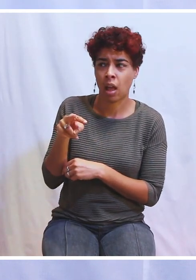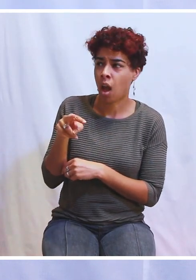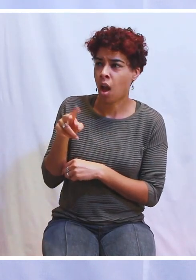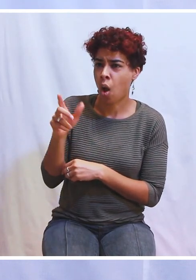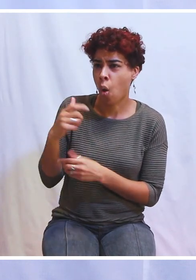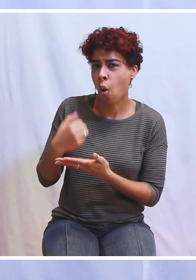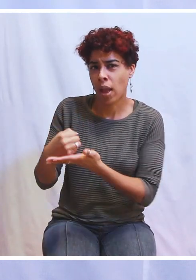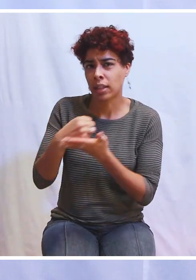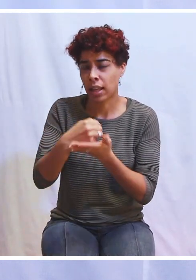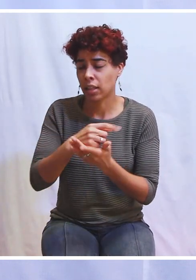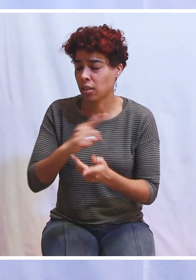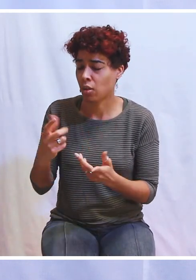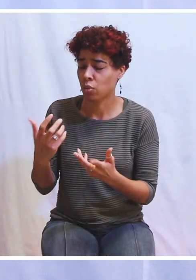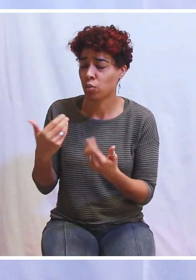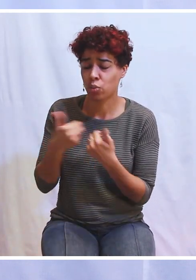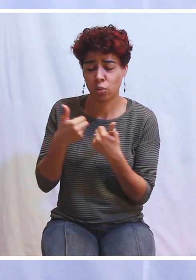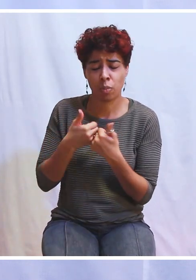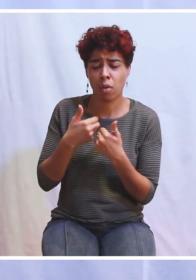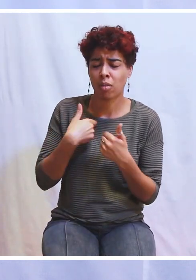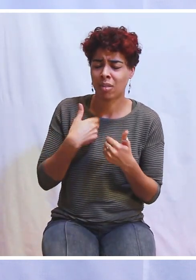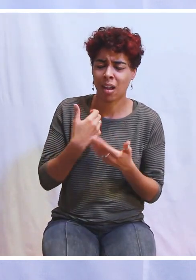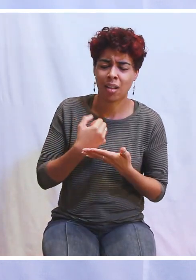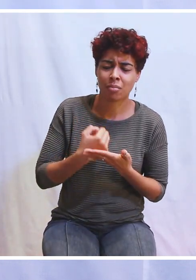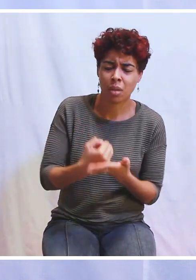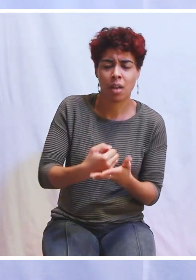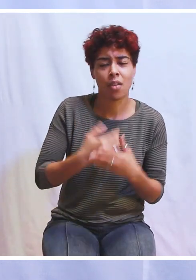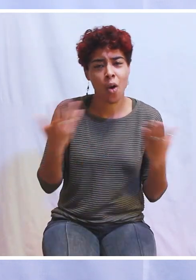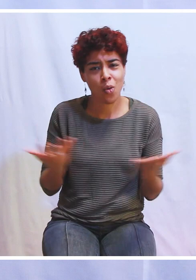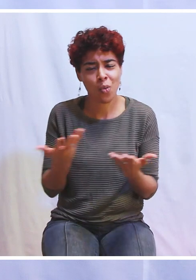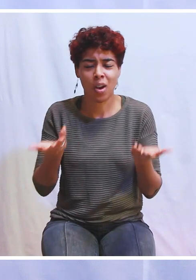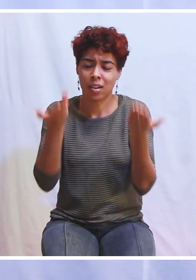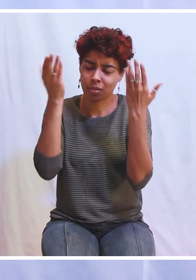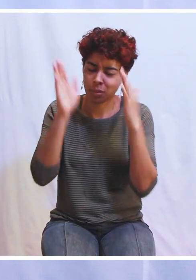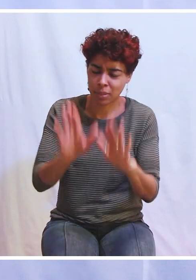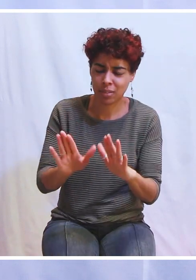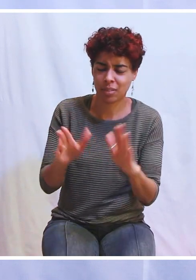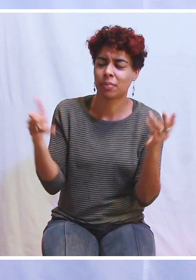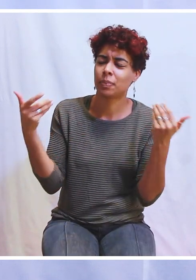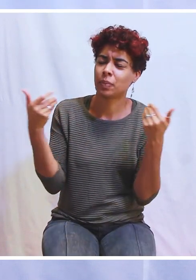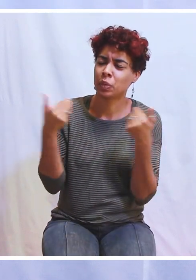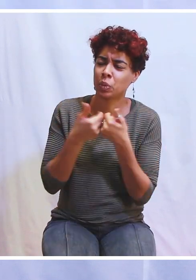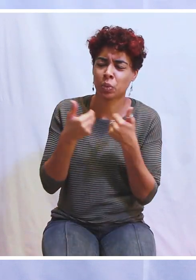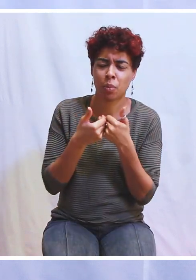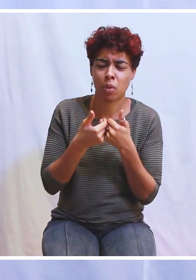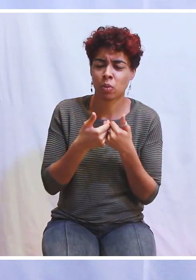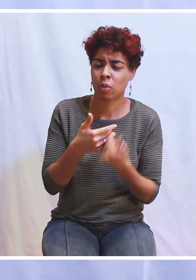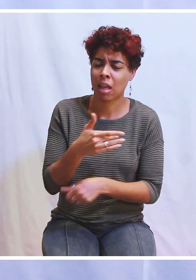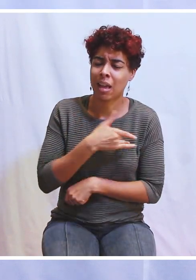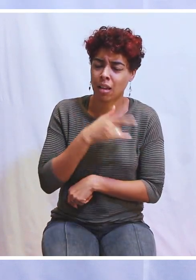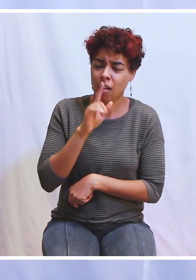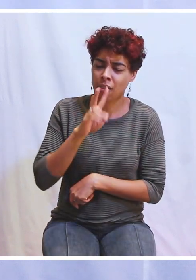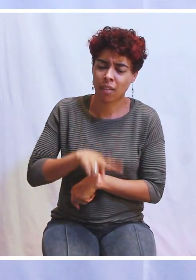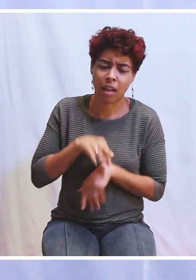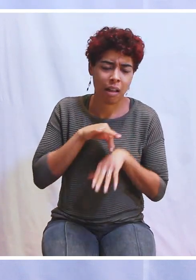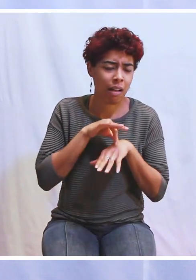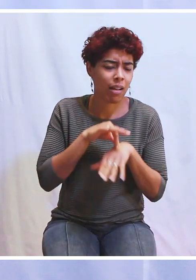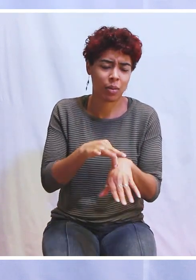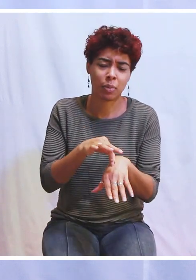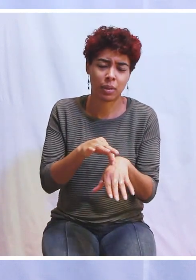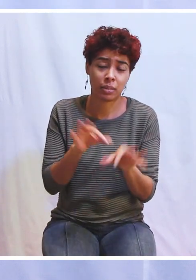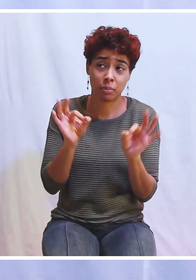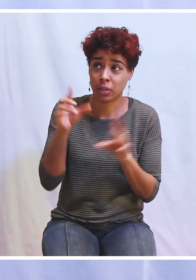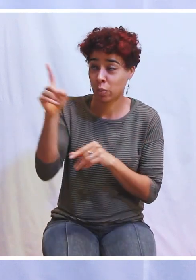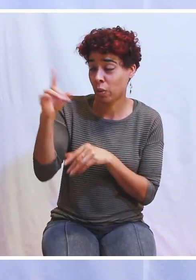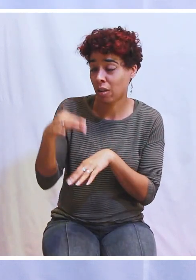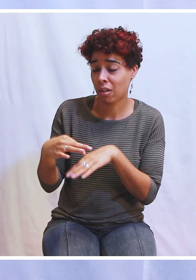contraire, qui bénissent, qui encouragent et qui fortifient. Tu demandes de nous d'avoir un cœur qui accompagne, comme toi tu nous